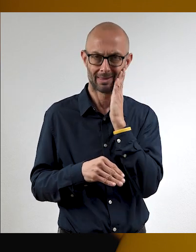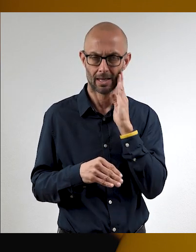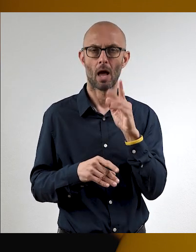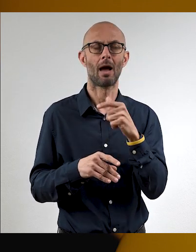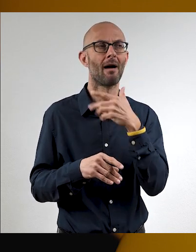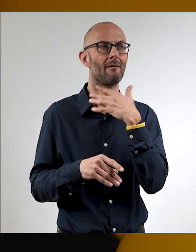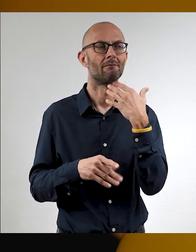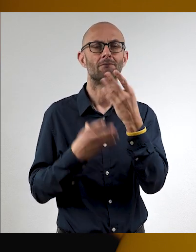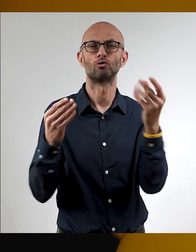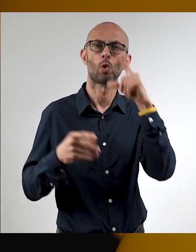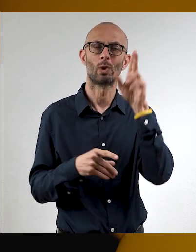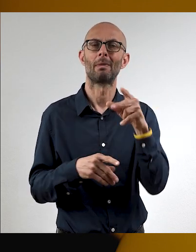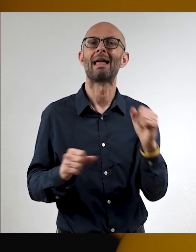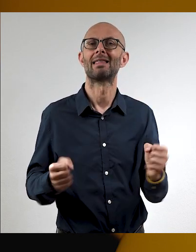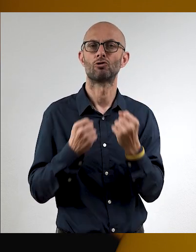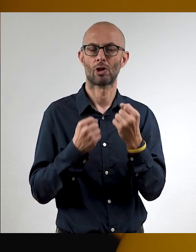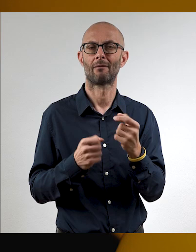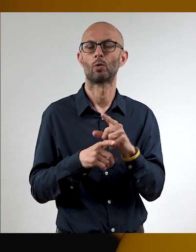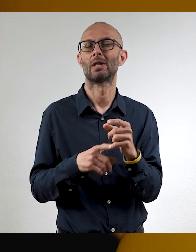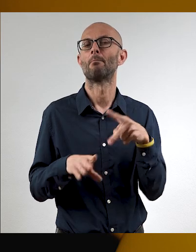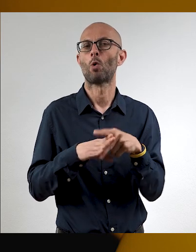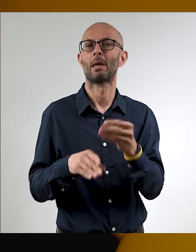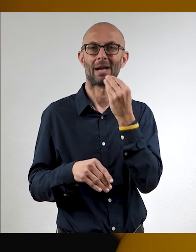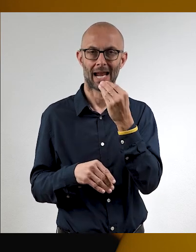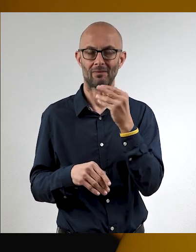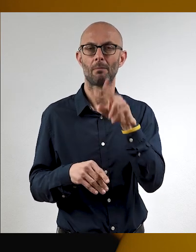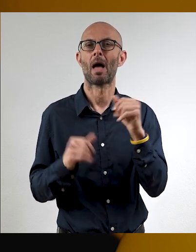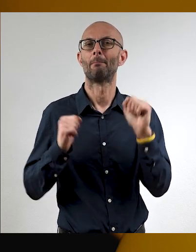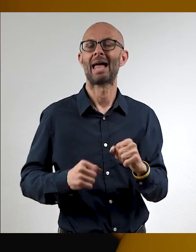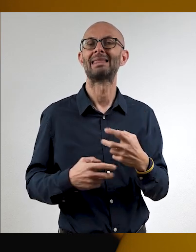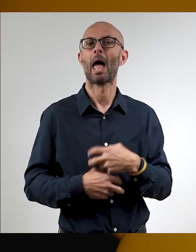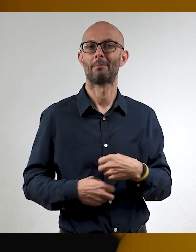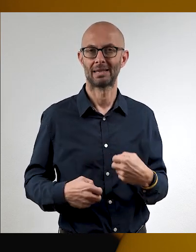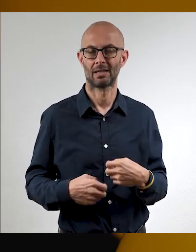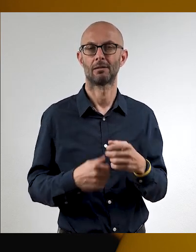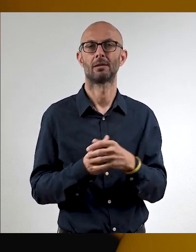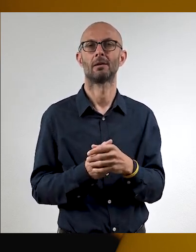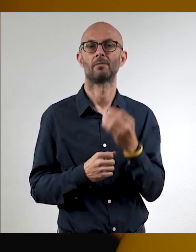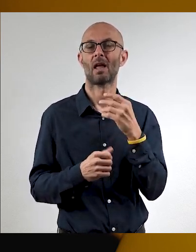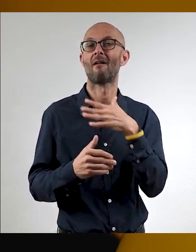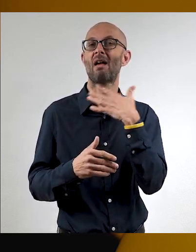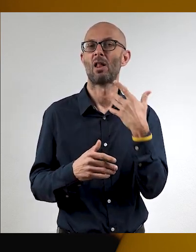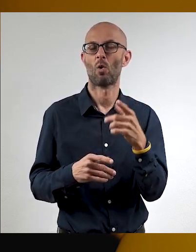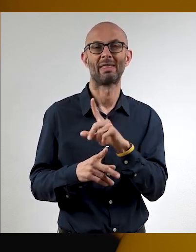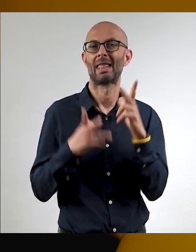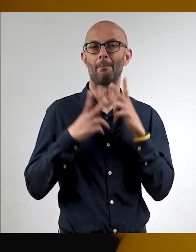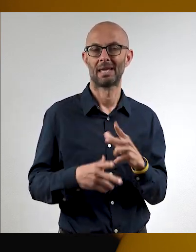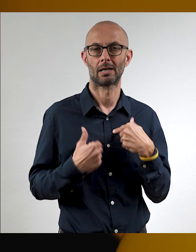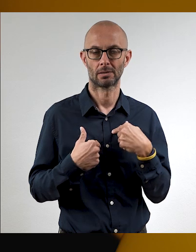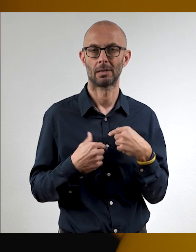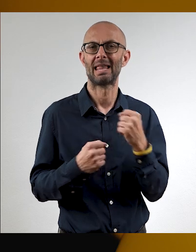večina ljudi ima tudi težave s motnih prehranjevanja, ima manj apetita, veliko nemirni